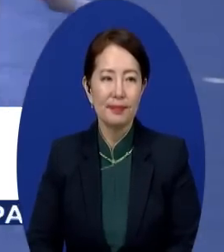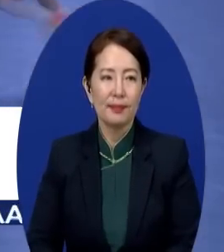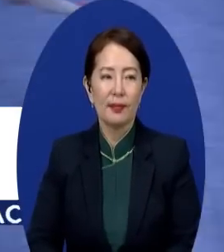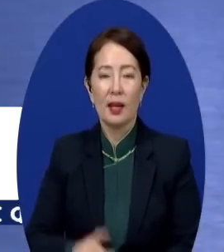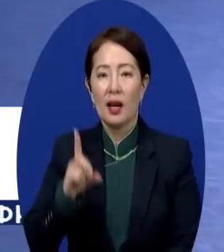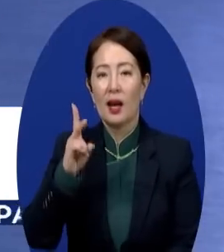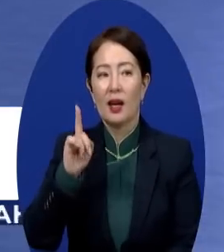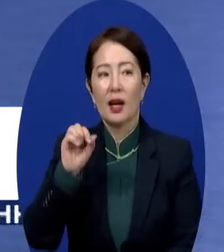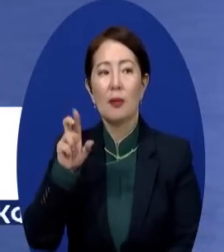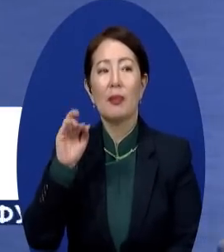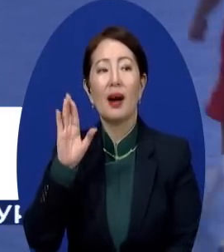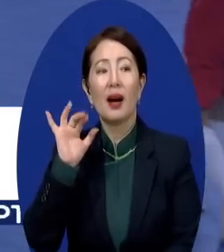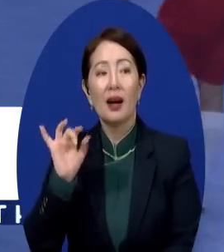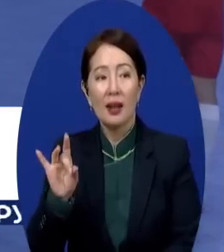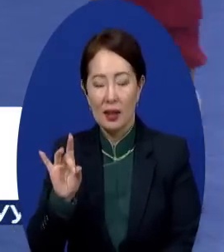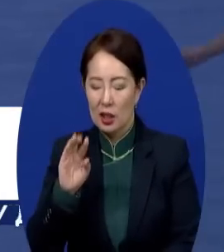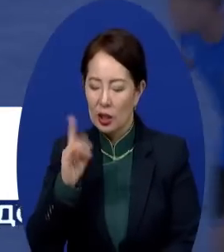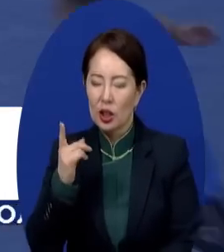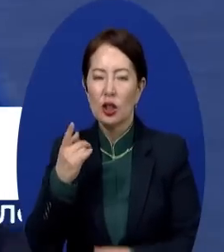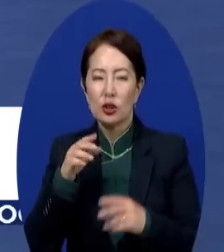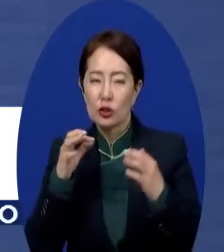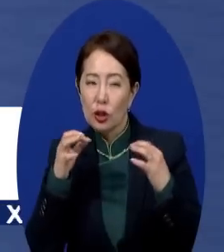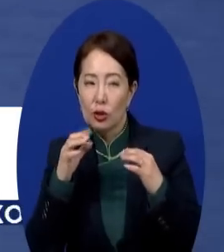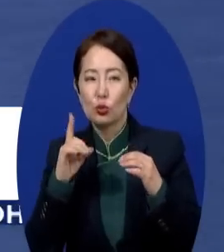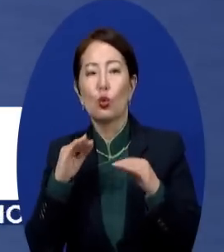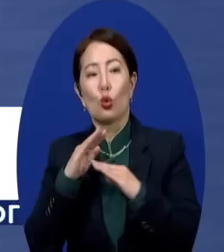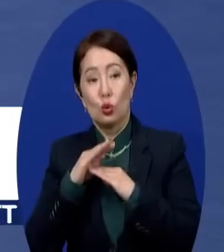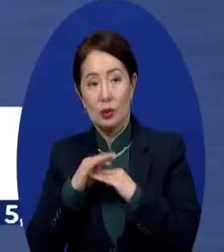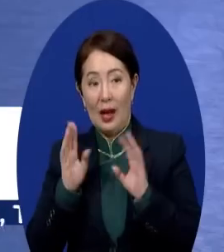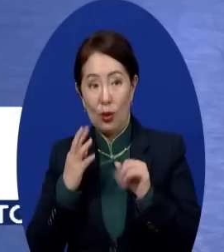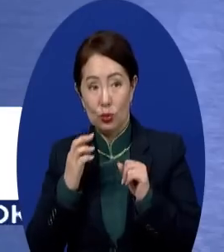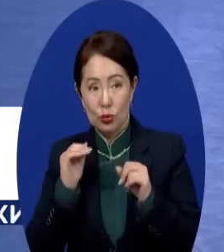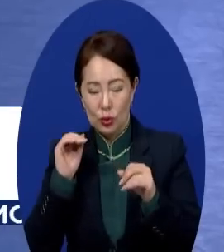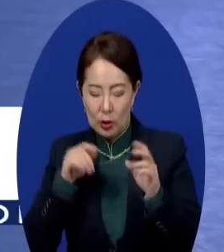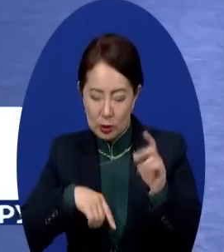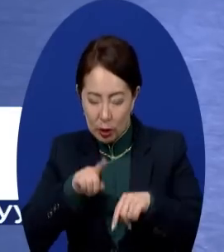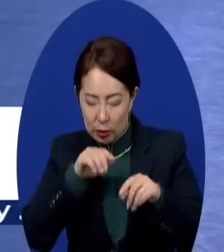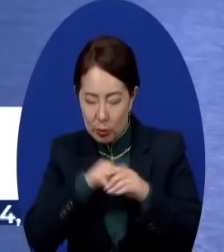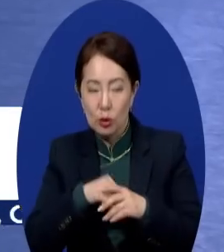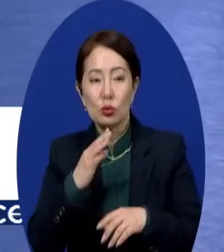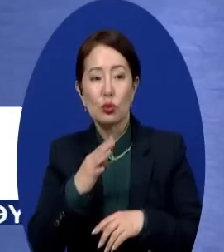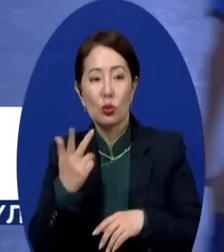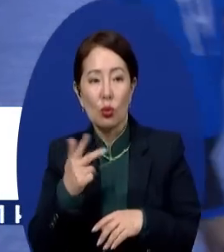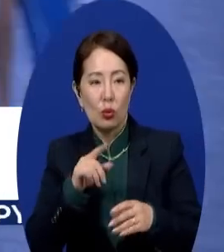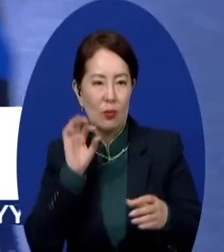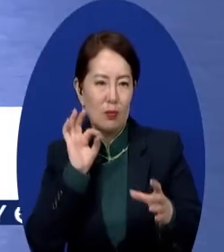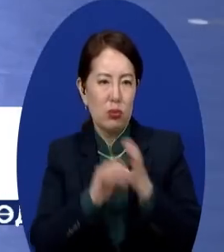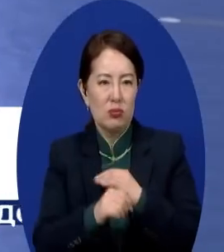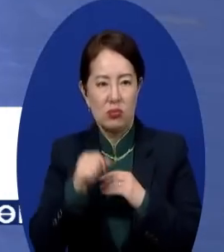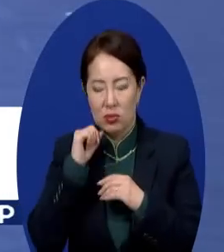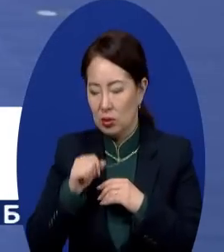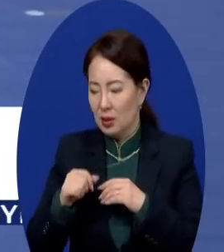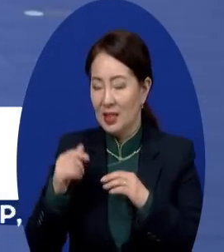Ирхэн Баярын хувьд энэ удаагийн тэмцээнд нэг тоглолт өнжиж 14 тоглолтод оролцохдоо нийт 43 гол оруллаа. Энэ амжилтаараа Халиод клубын